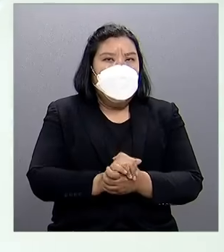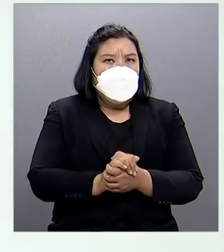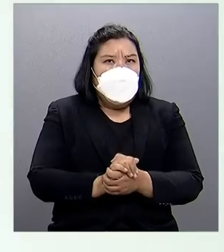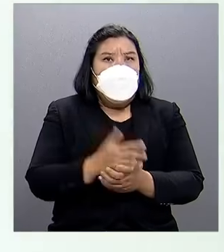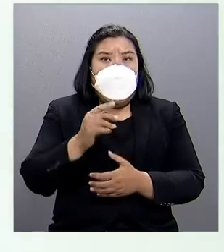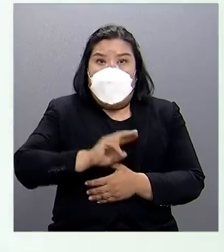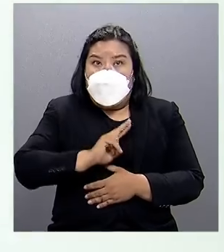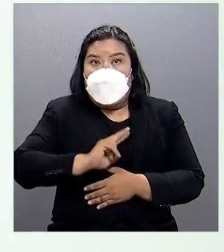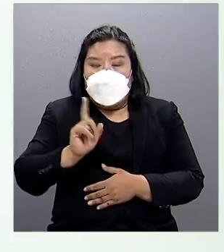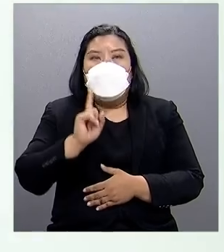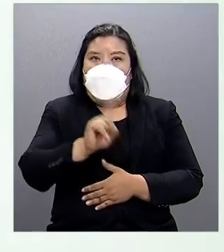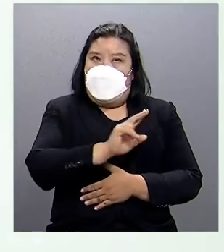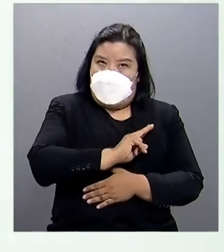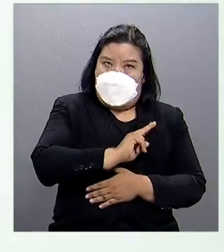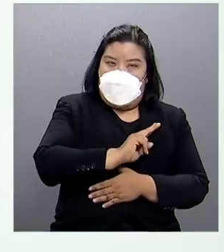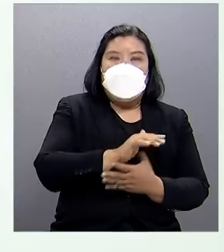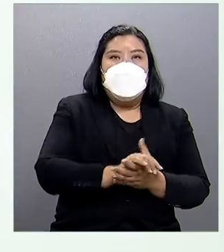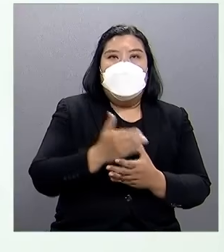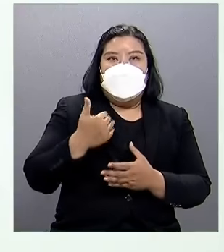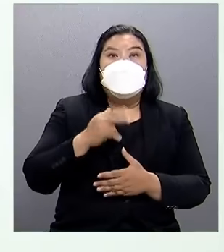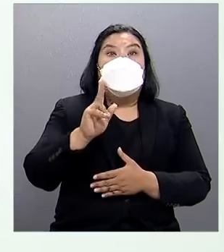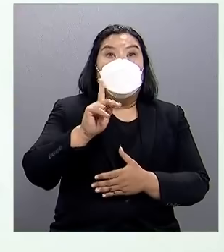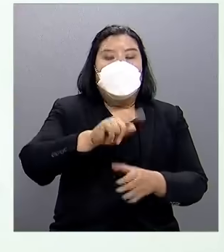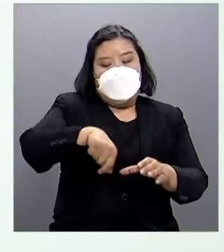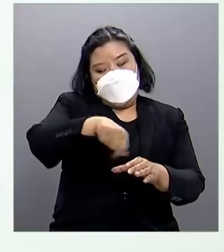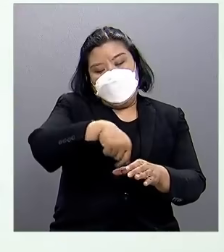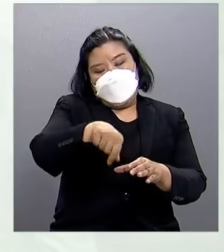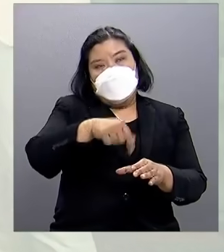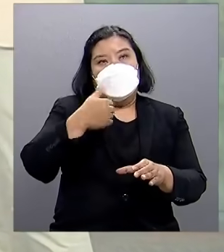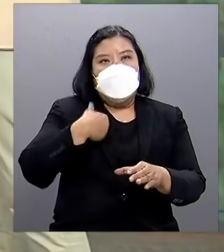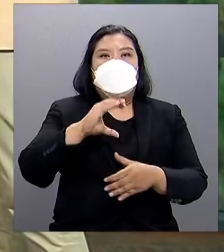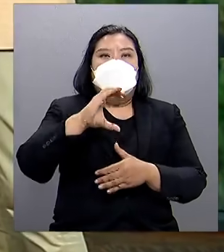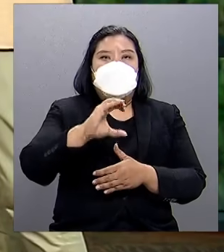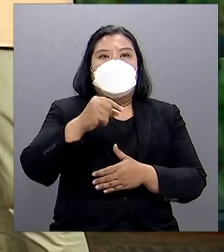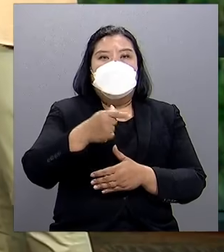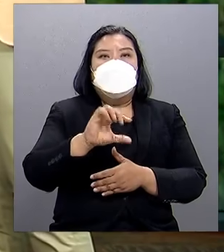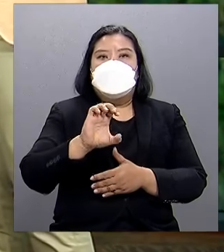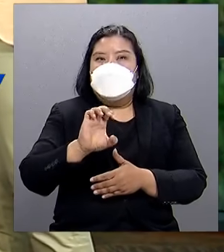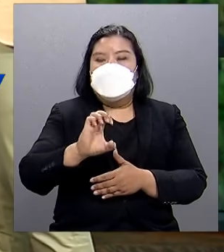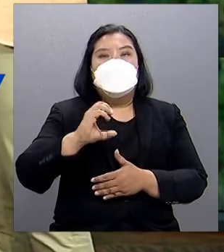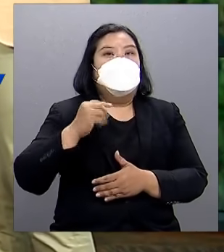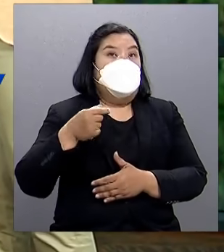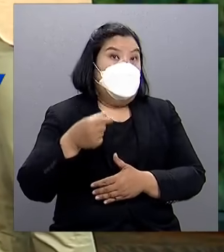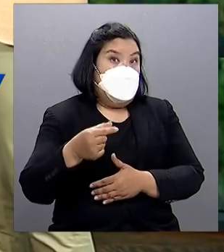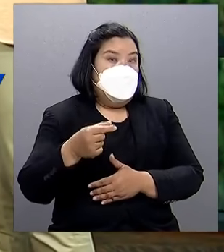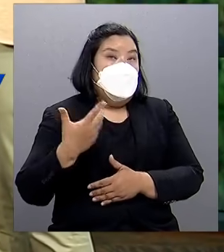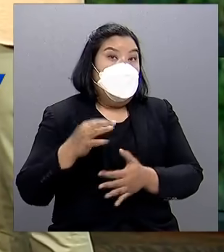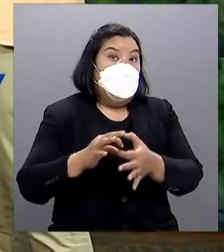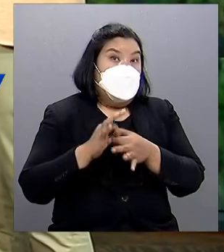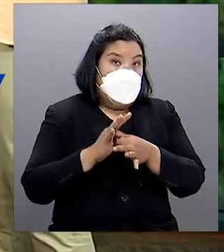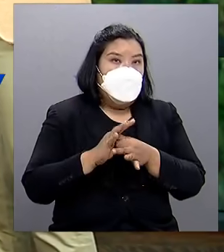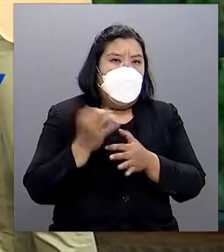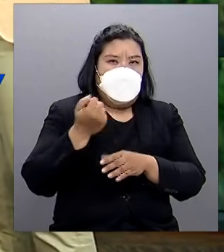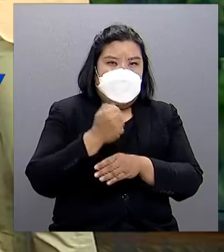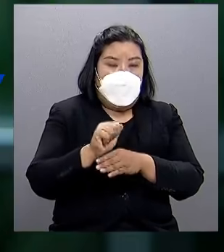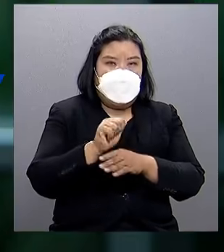างนี้ครับมันก็จะมีสารออกที่สำคัญพวก EGCG นะเป็นสารแอนตี้ออกซิแดนต์นี่แหละครับที่อยู่ในชาเขียวแล้วช่วยในการเผ